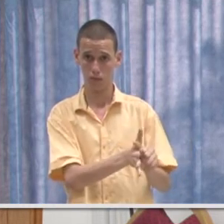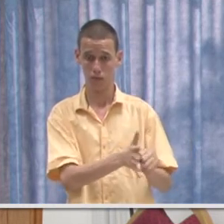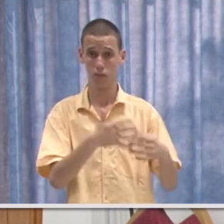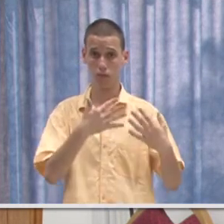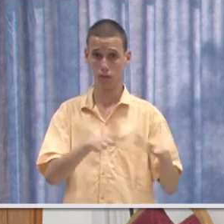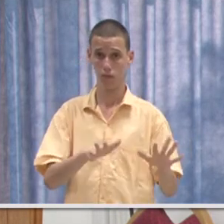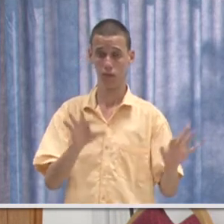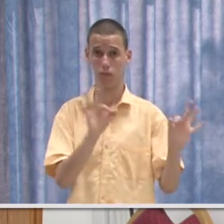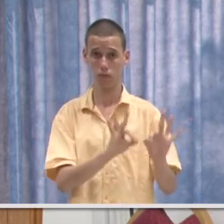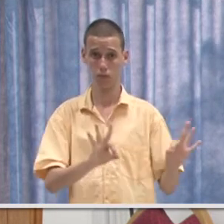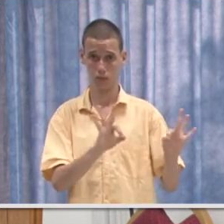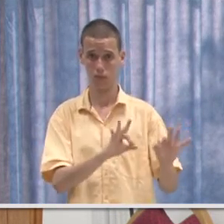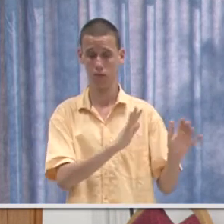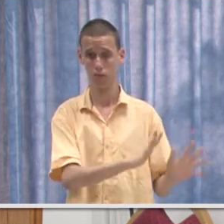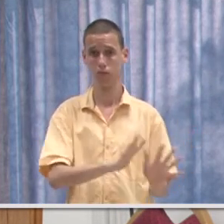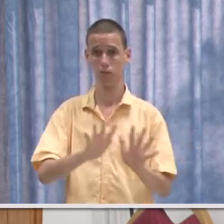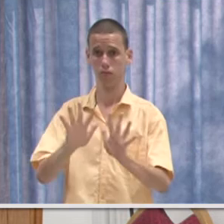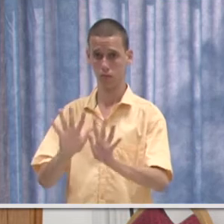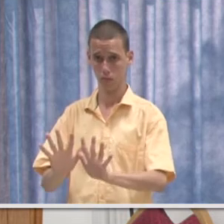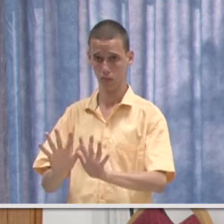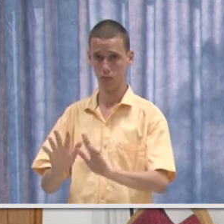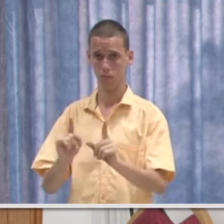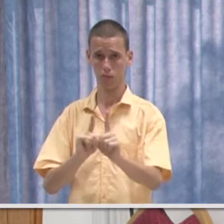pour commencer nos services, pour commencer